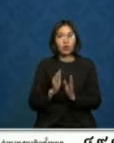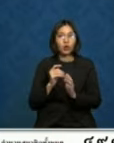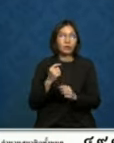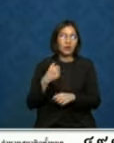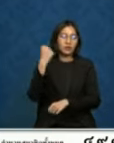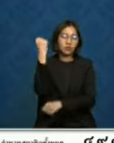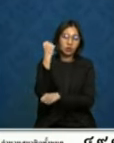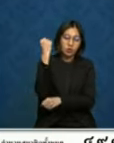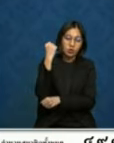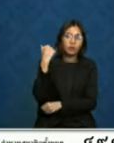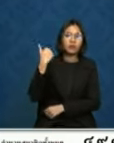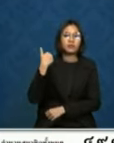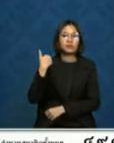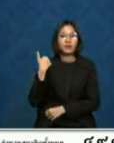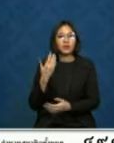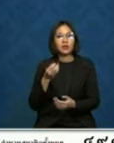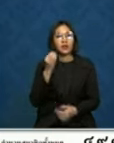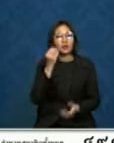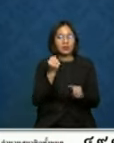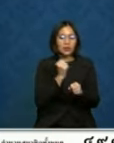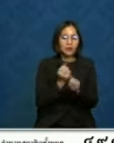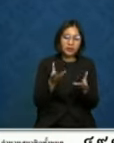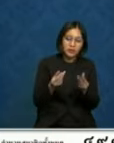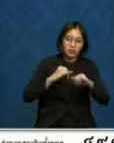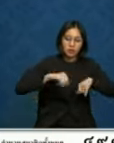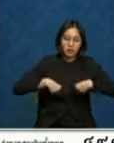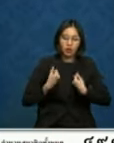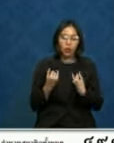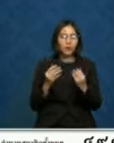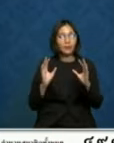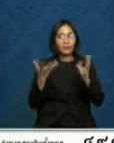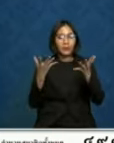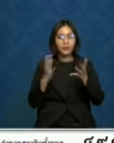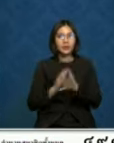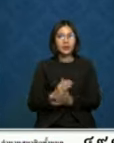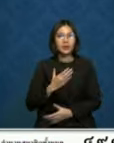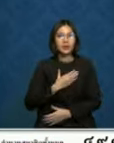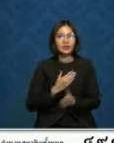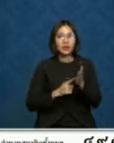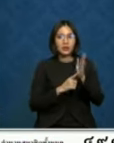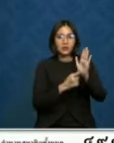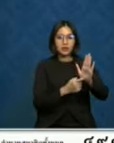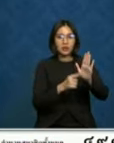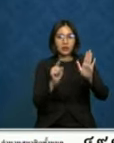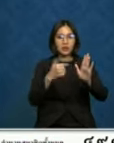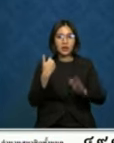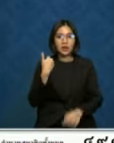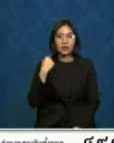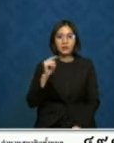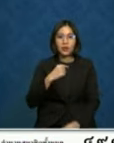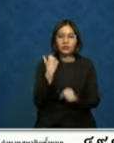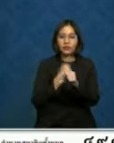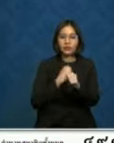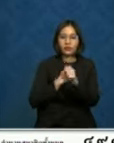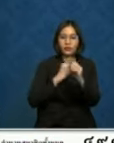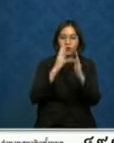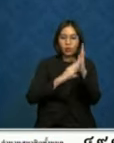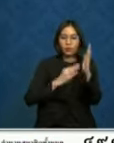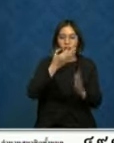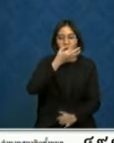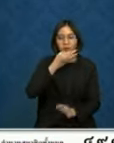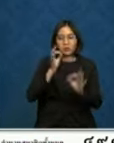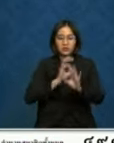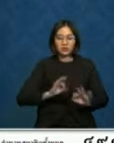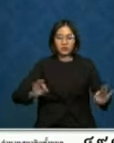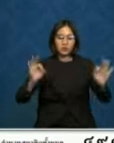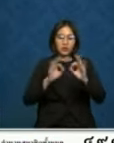คัดยากจนค่ะไม่มีที่ดินทำกินเป็นของตนเองซะส่วนใหญ่นะคะท่านประธานดิฉันจึงเสนอให้มีการฝึกอบรมอาชีพที่จำเป็น